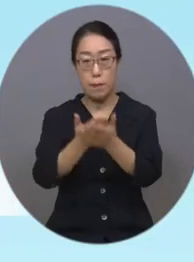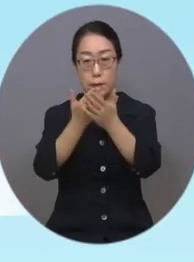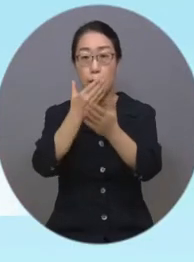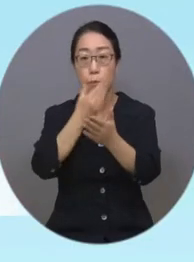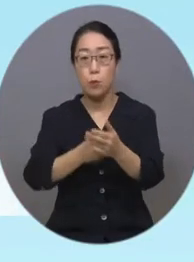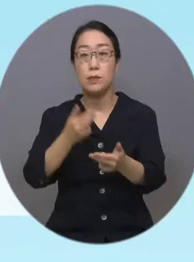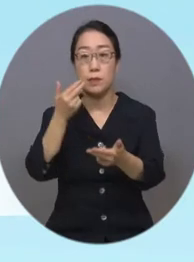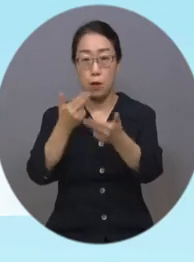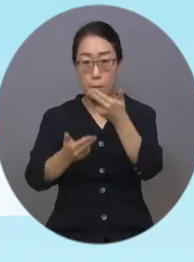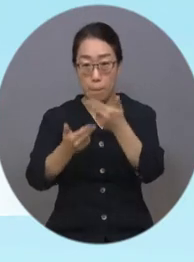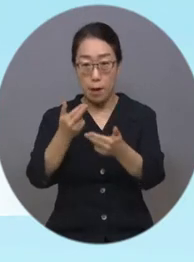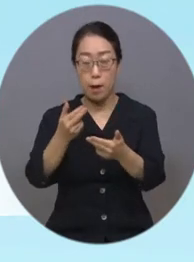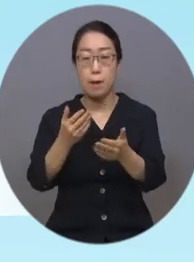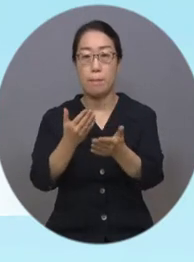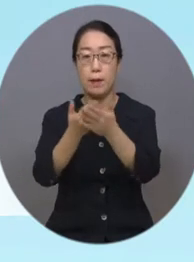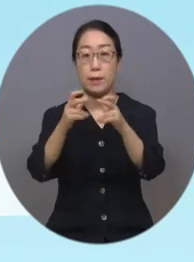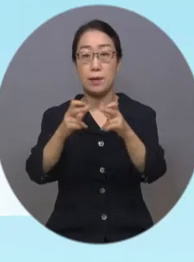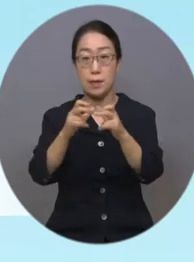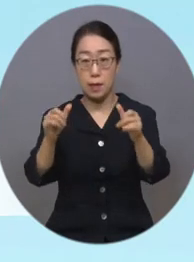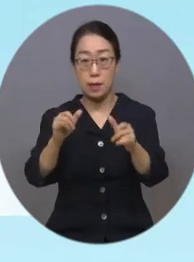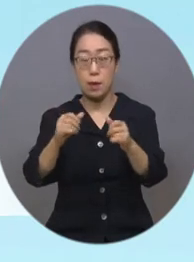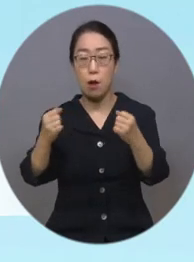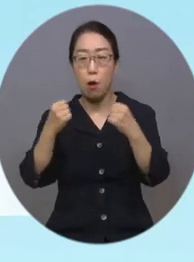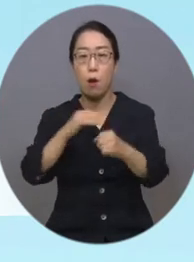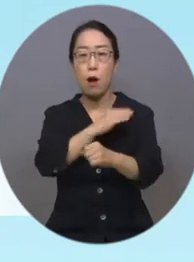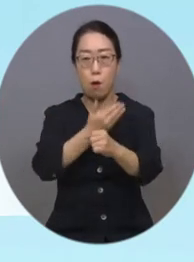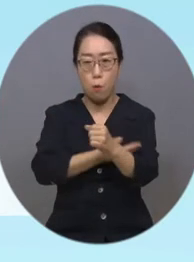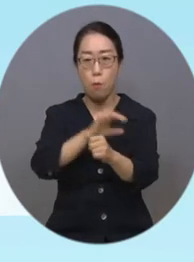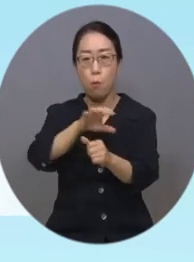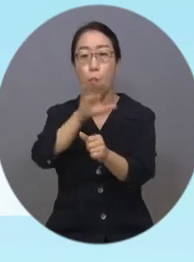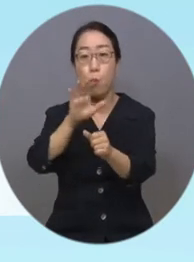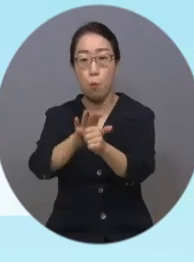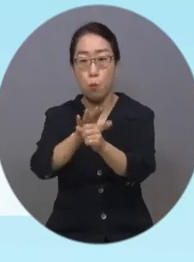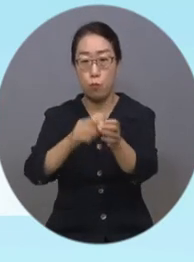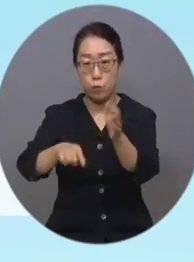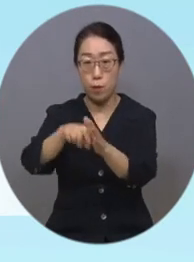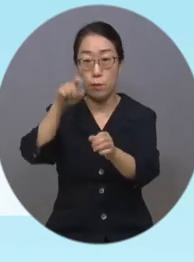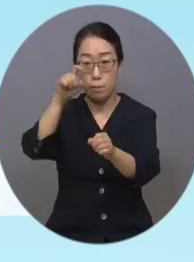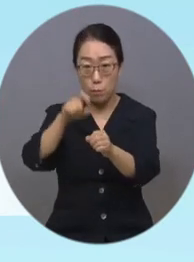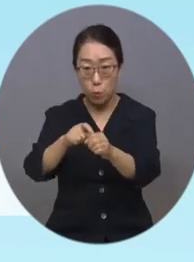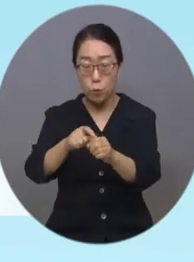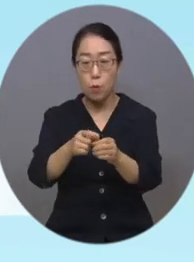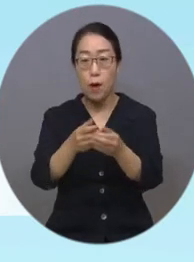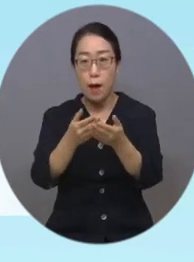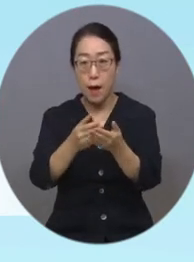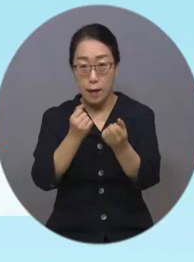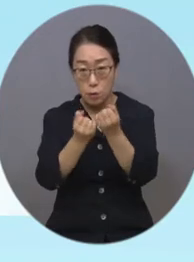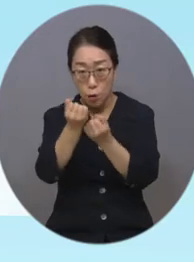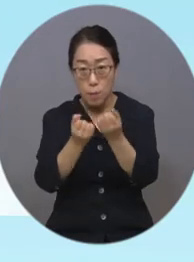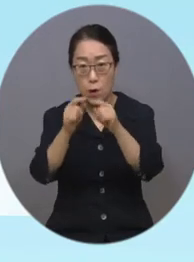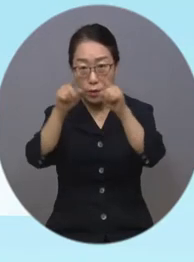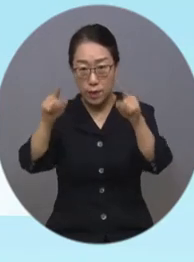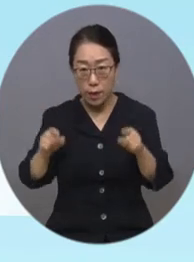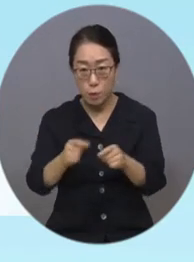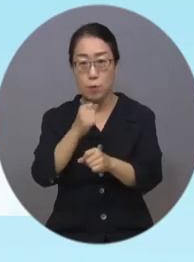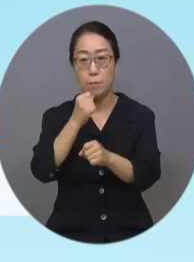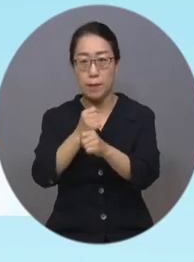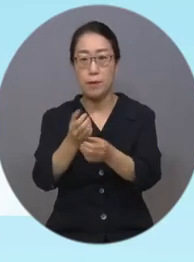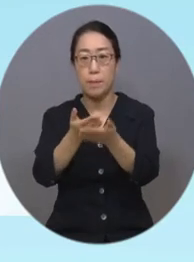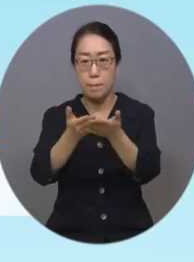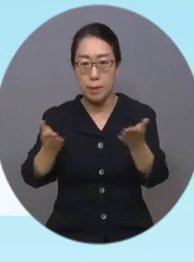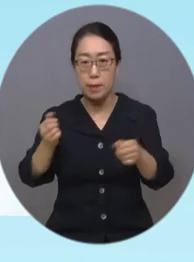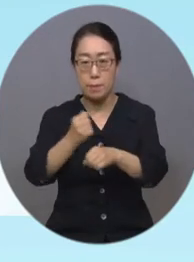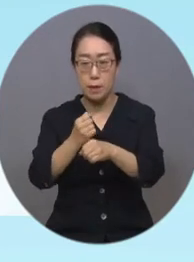한국지적발달장애인복지협회는 발달장애인의 건강권 보장을 위해 코로나19 예방접종 안내자료를 제작했다고 밝혔습니다.